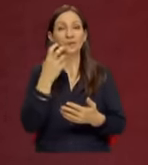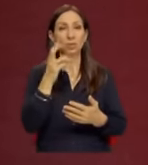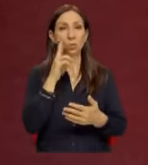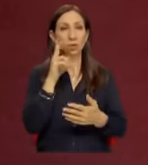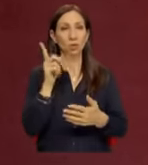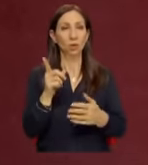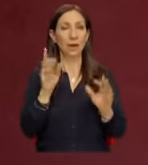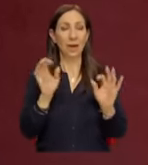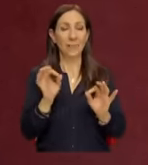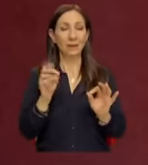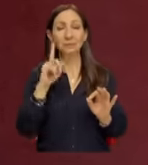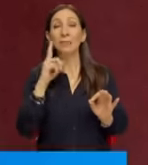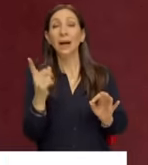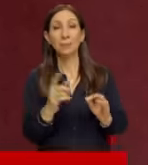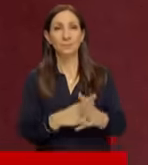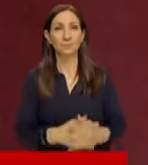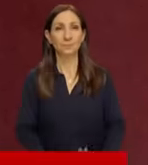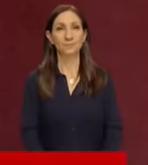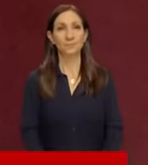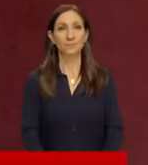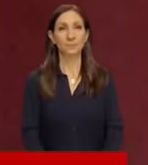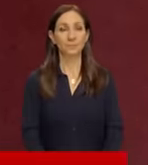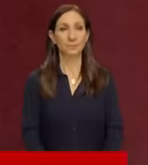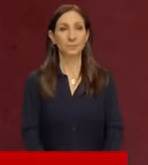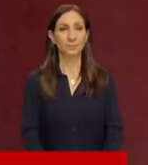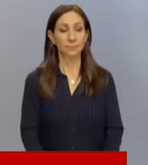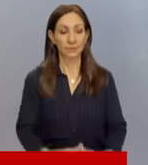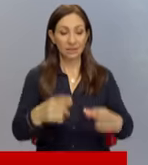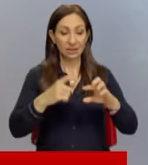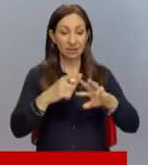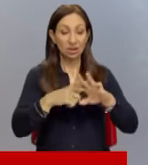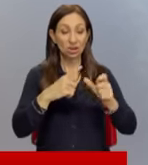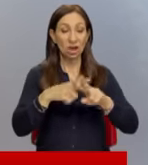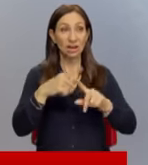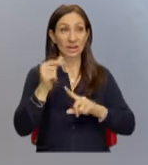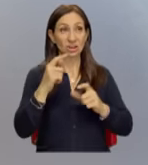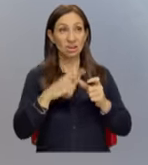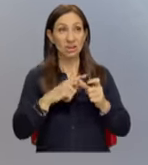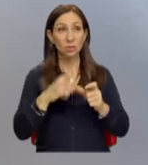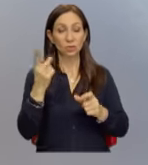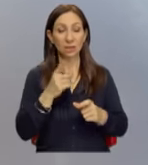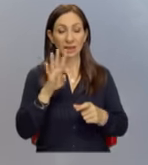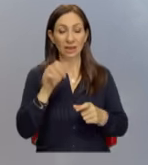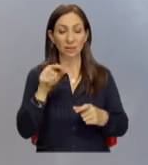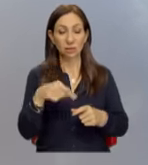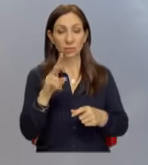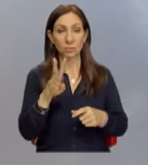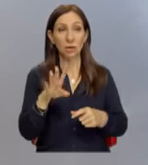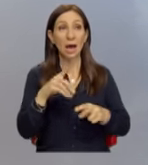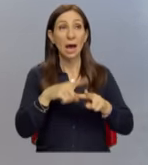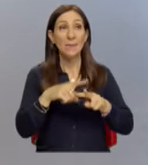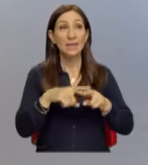sonucu hemen bir gelsin bakalım. Recai Çakır %46,24 ile Ahmet